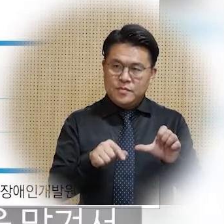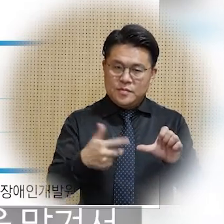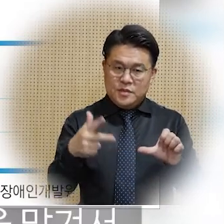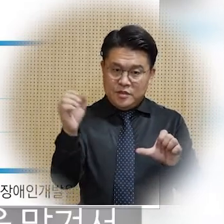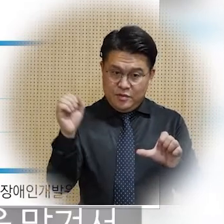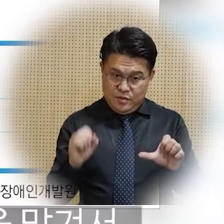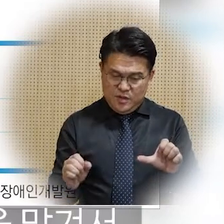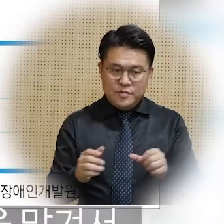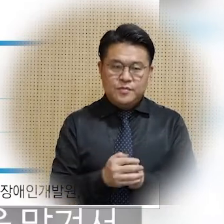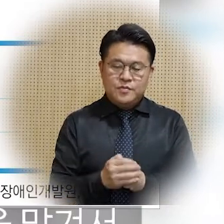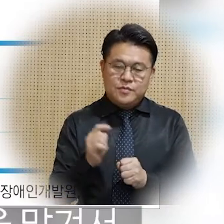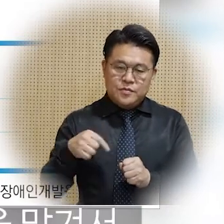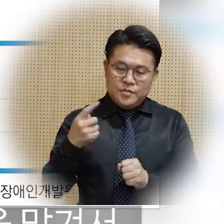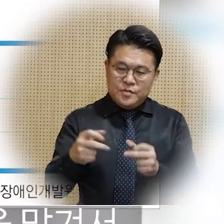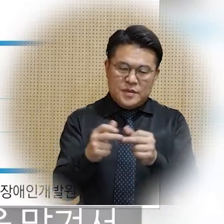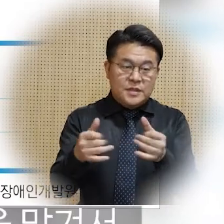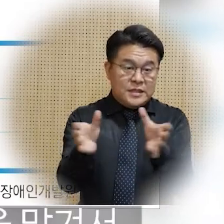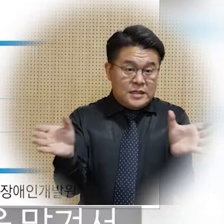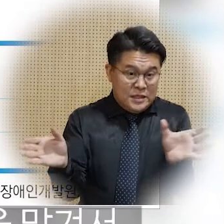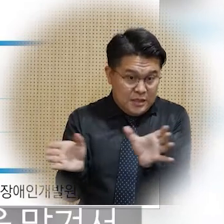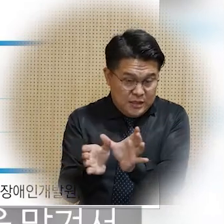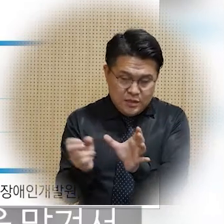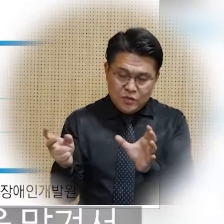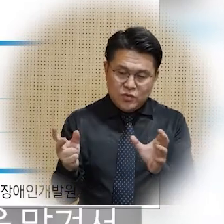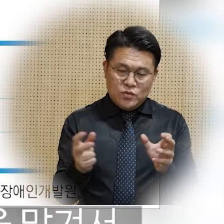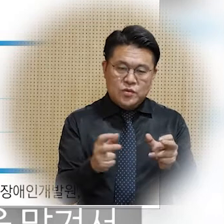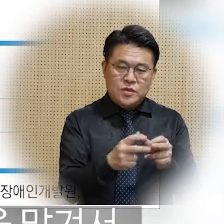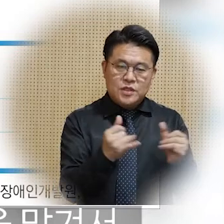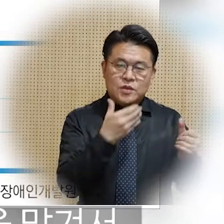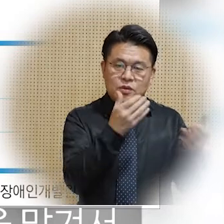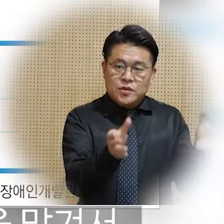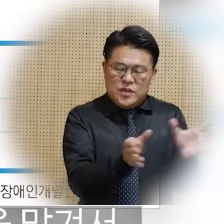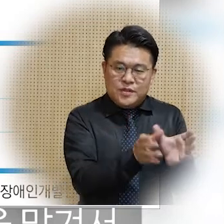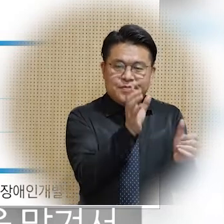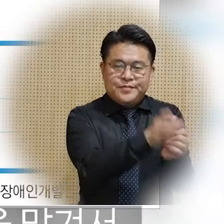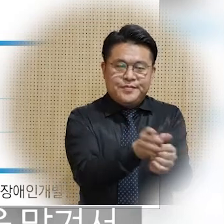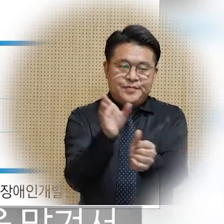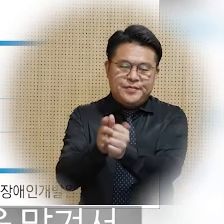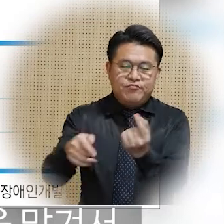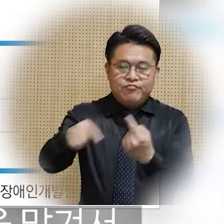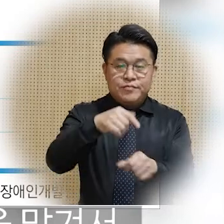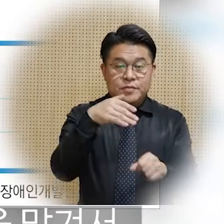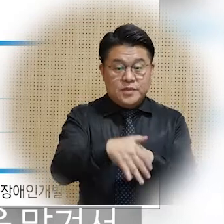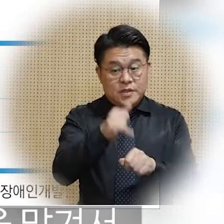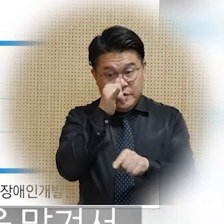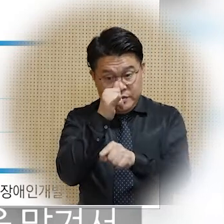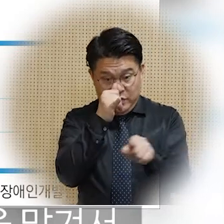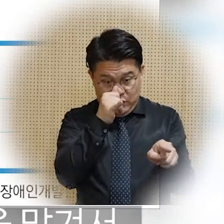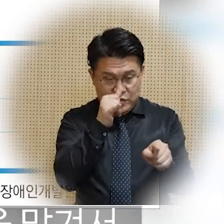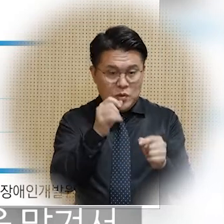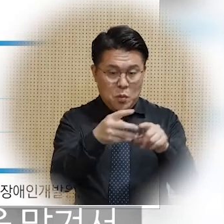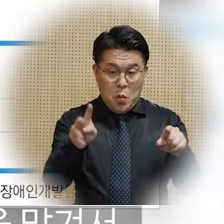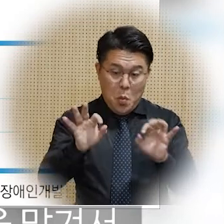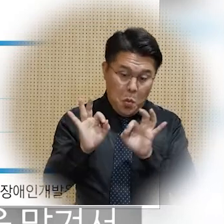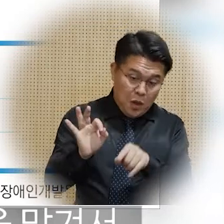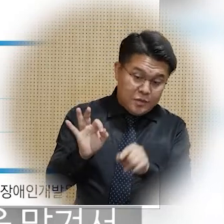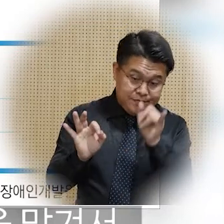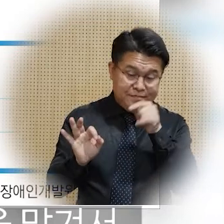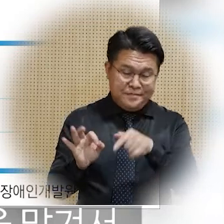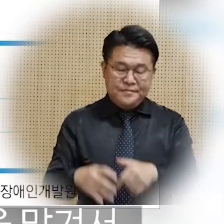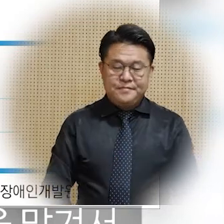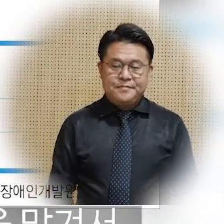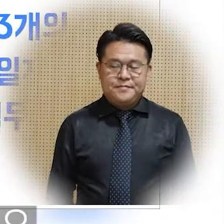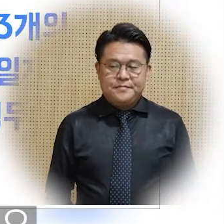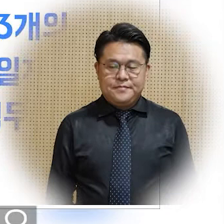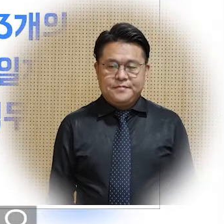그다음에 나머지 이제 장애인 단체 또는 장애인 복지관의 위탁을 맡겨서 운영하는 형태들도 이제 있다라는 걸 보여줄 수 있을